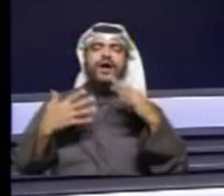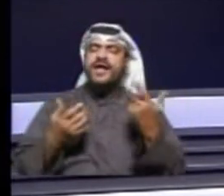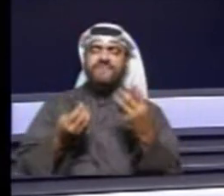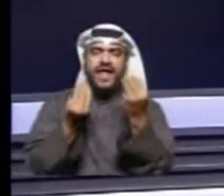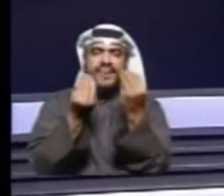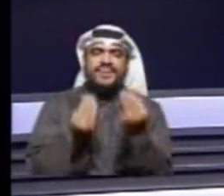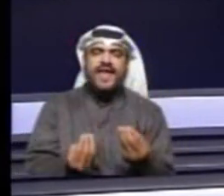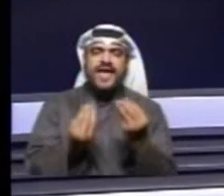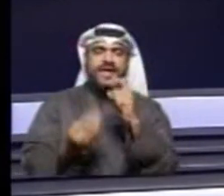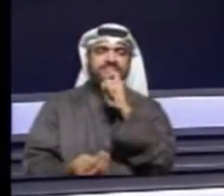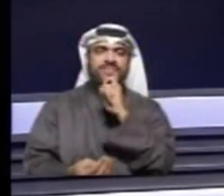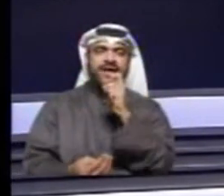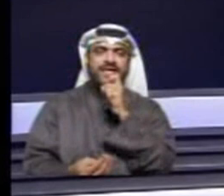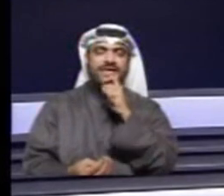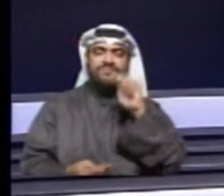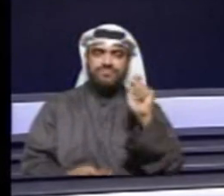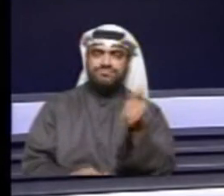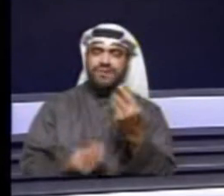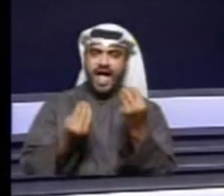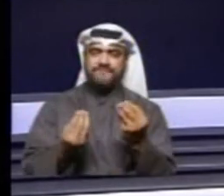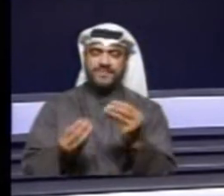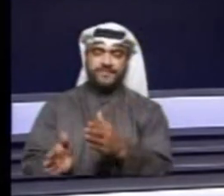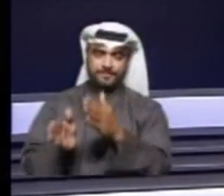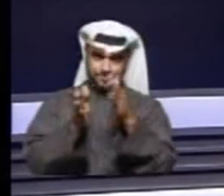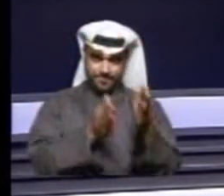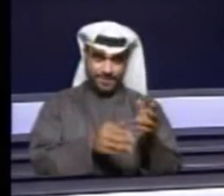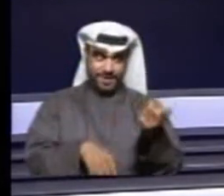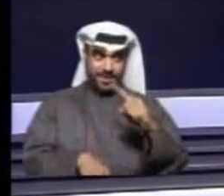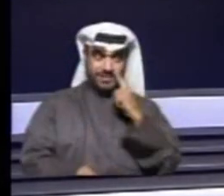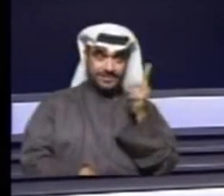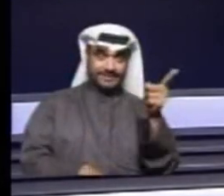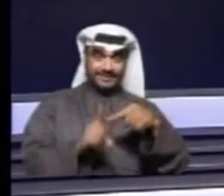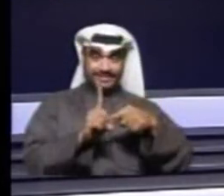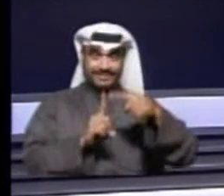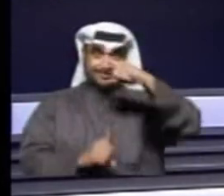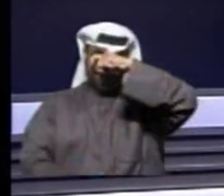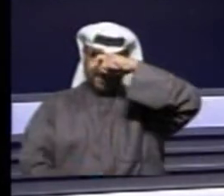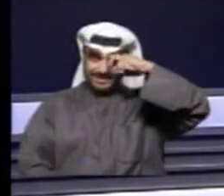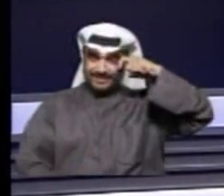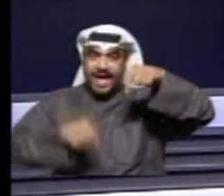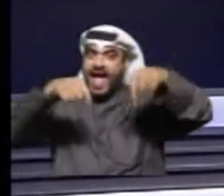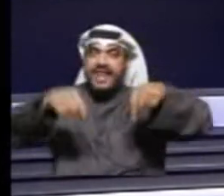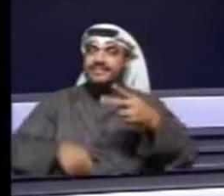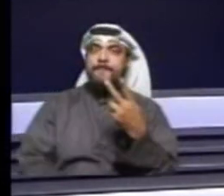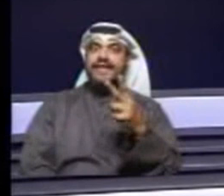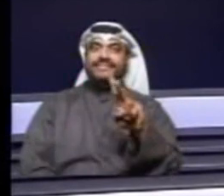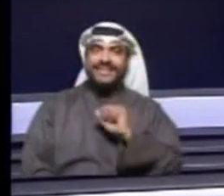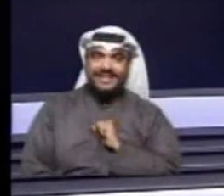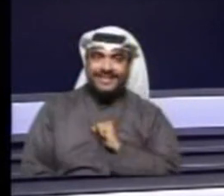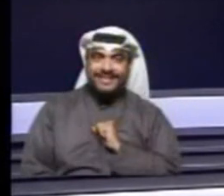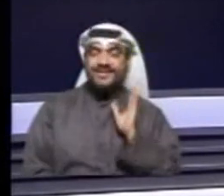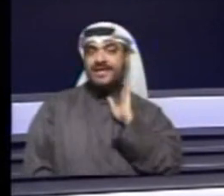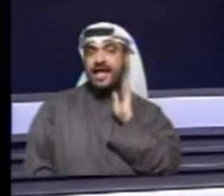في الساعة، كحد أقصى تصل 40 و45 كيلومتر في الساعة. في يوم الغد درجة الحرارة حاليا 20 درجة مئوية، الرطوبة النسبية